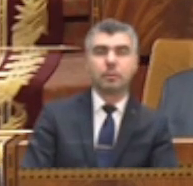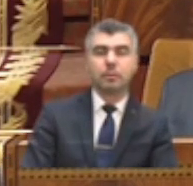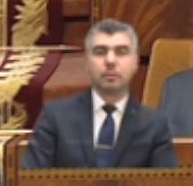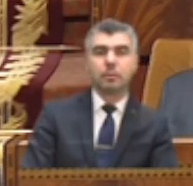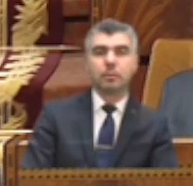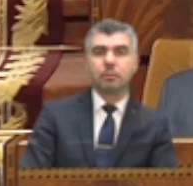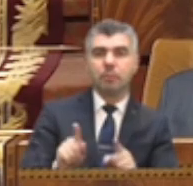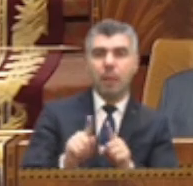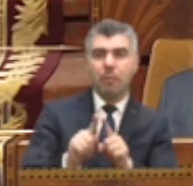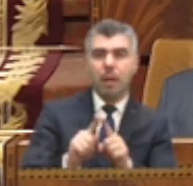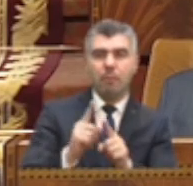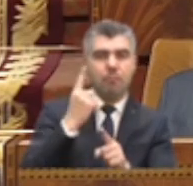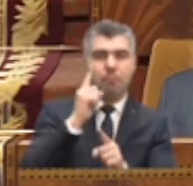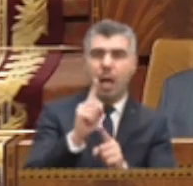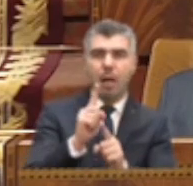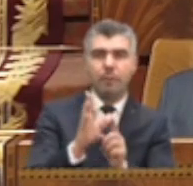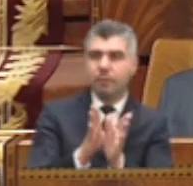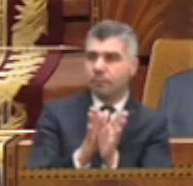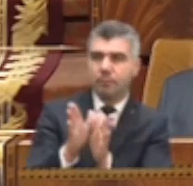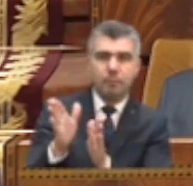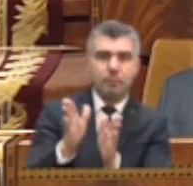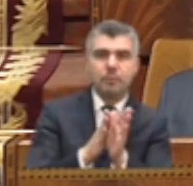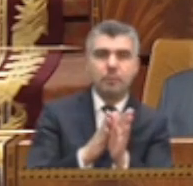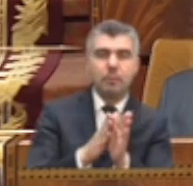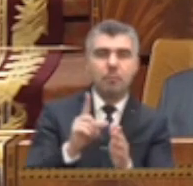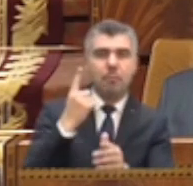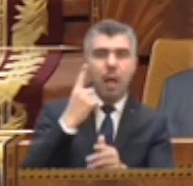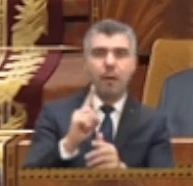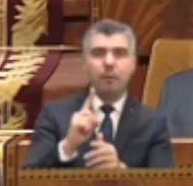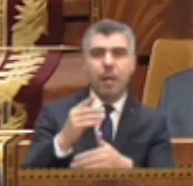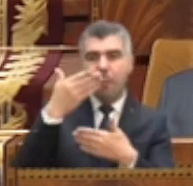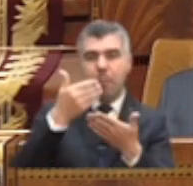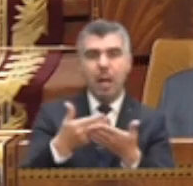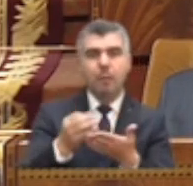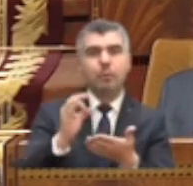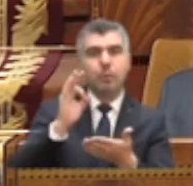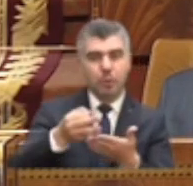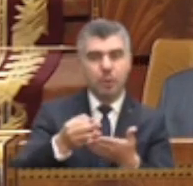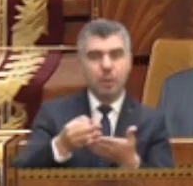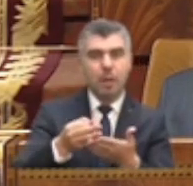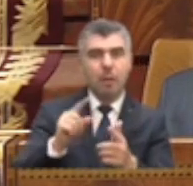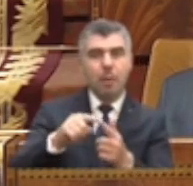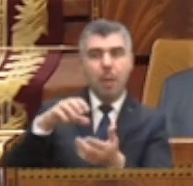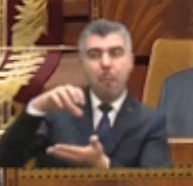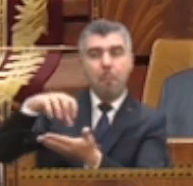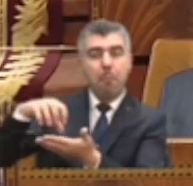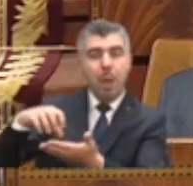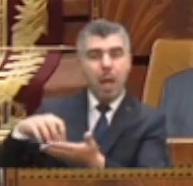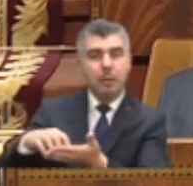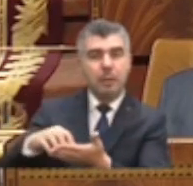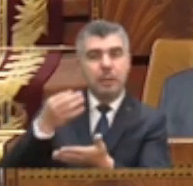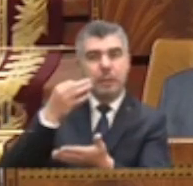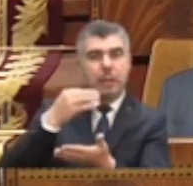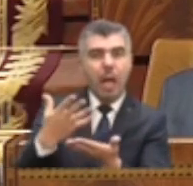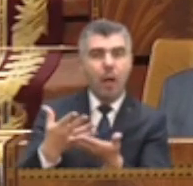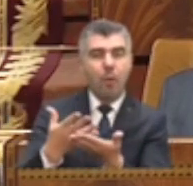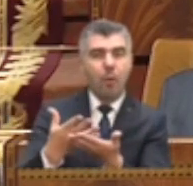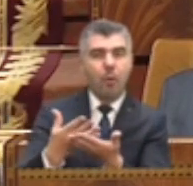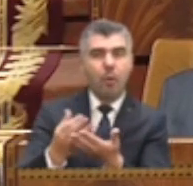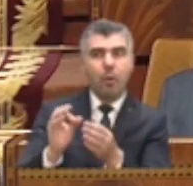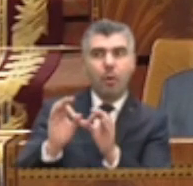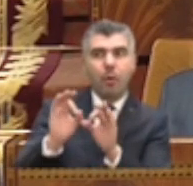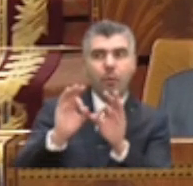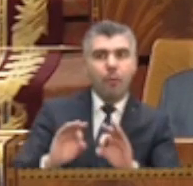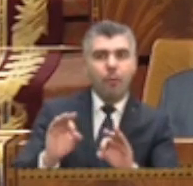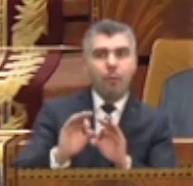تايهين، ما بقاوش عارفين كهما مغاربة، ما بقاوش عارفين بلاد، يمكن ماشي حتى من بلاد المهجر،